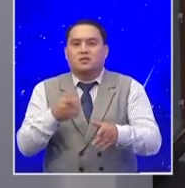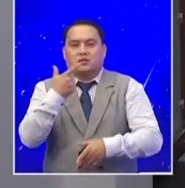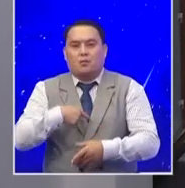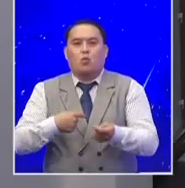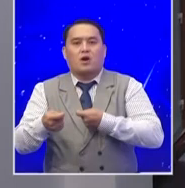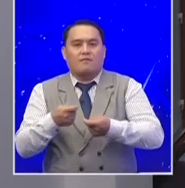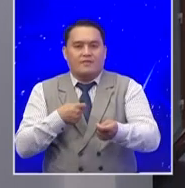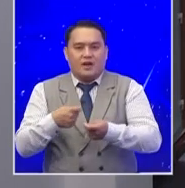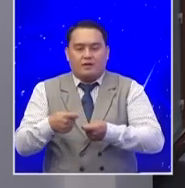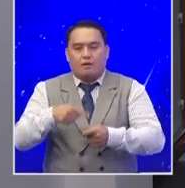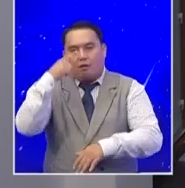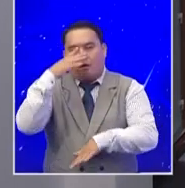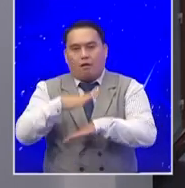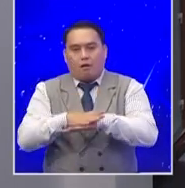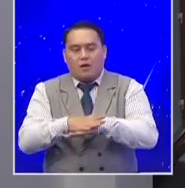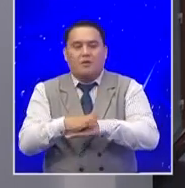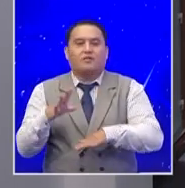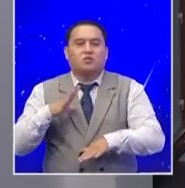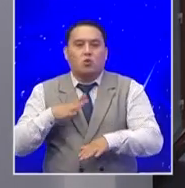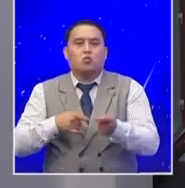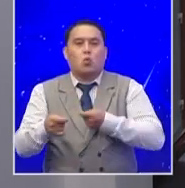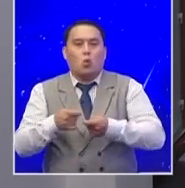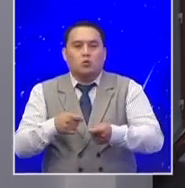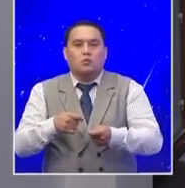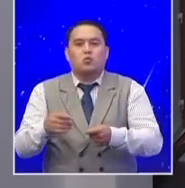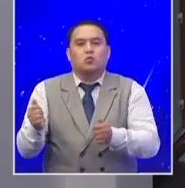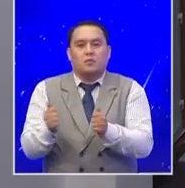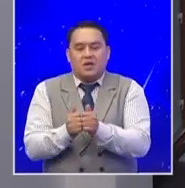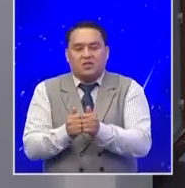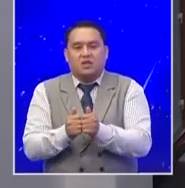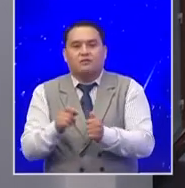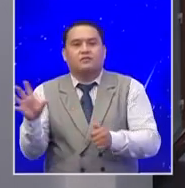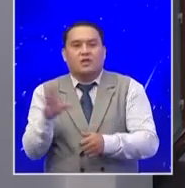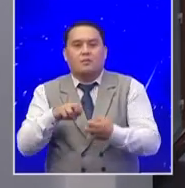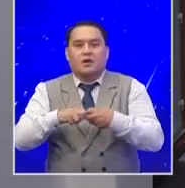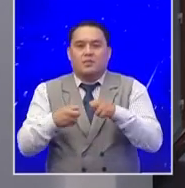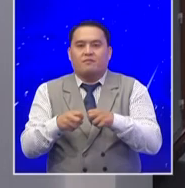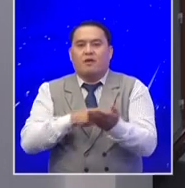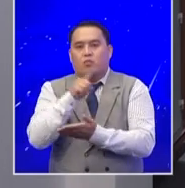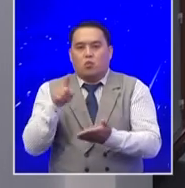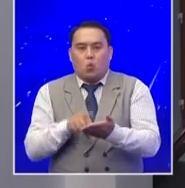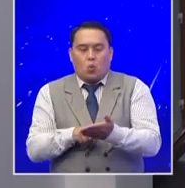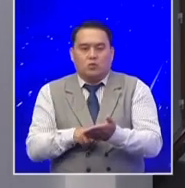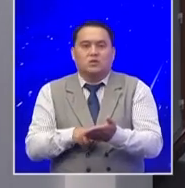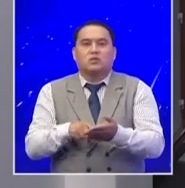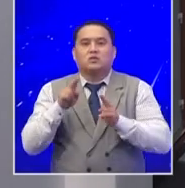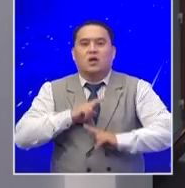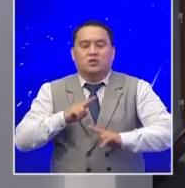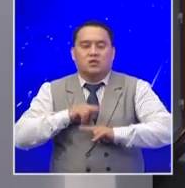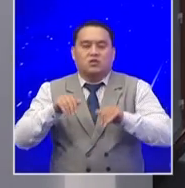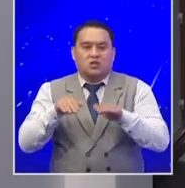самоуправления, о выборности акимов. Таким образом, власть и народ станут ближе, а значит, все проблемные вопросы будут плодотворно и быстро